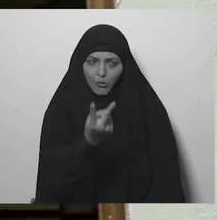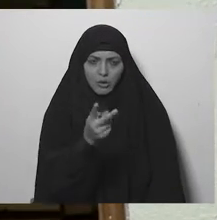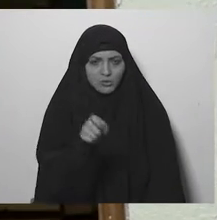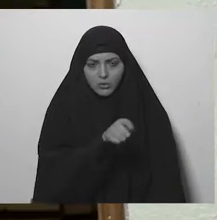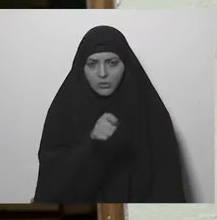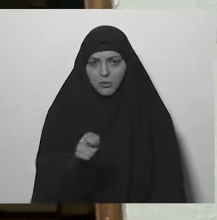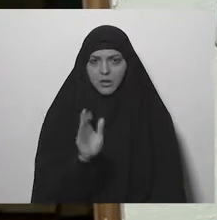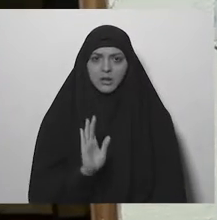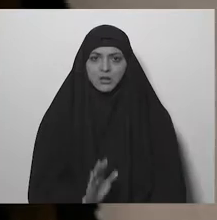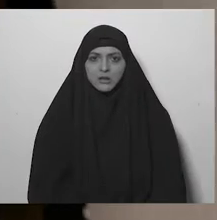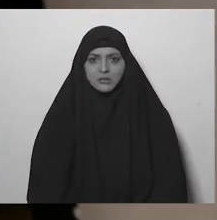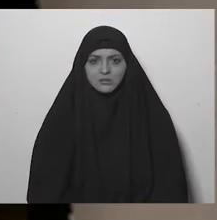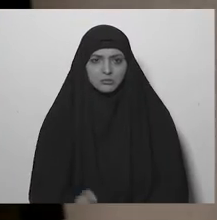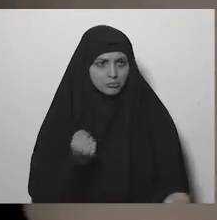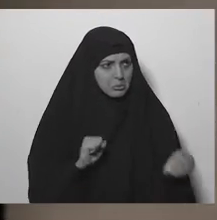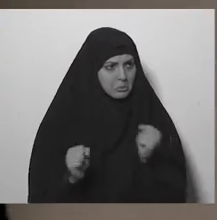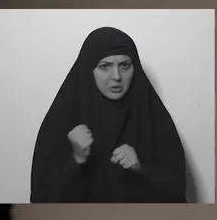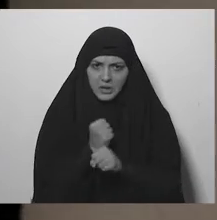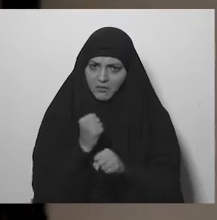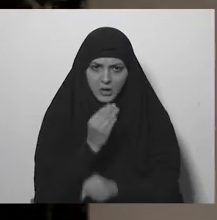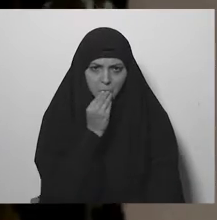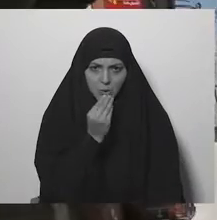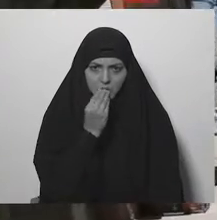quand ça chauffe quand les